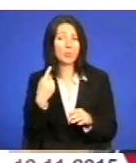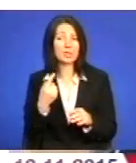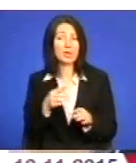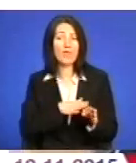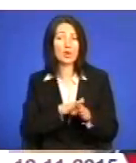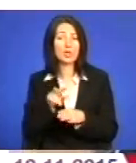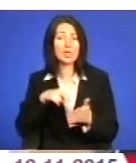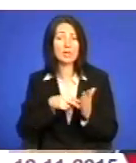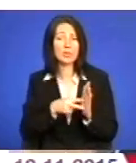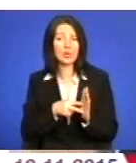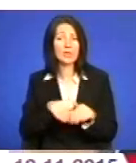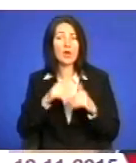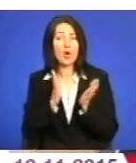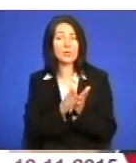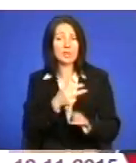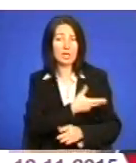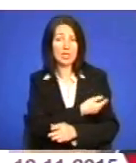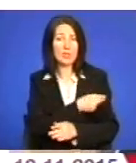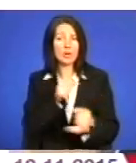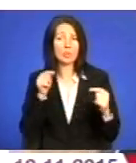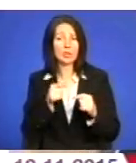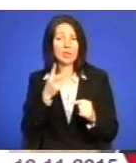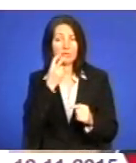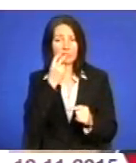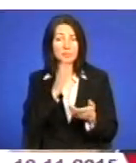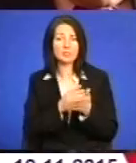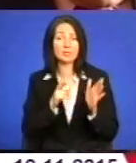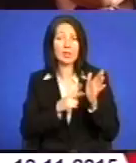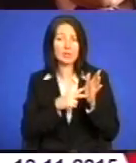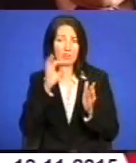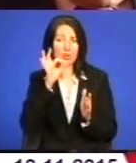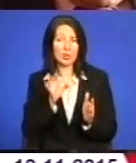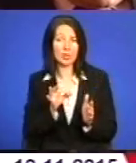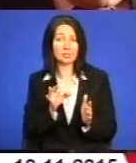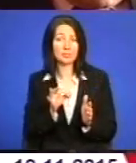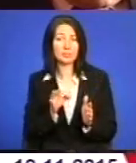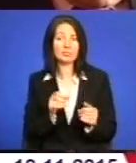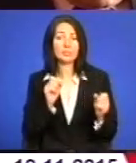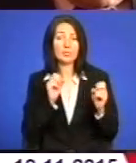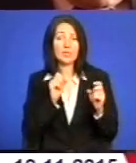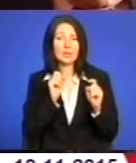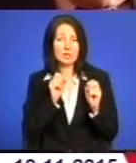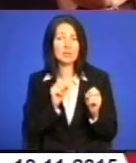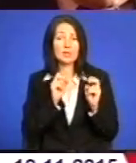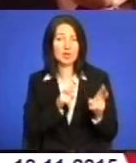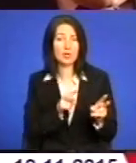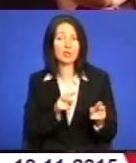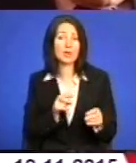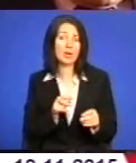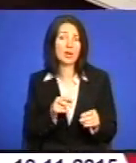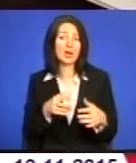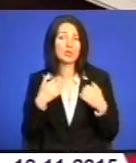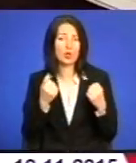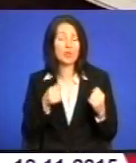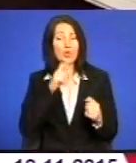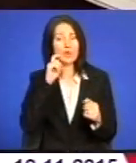Виконання запланованих обсягів щеплень проти грипу становить 7%. До речі, загрожують здоров'ю українців вже звичні для нас